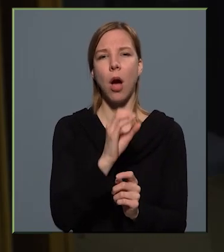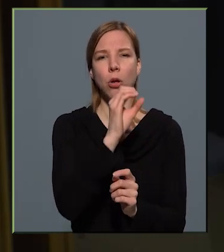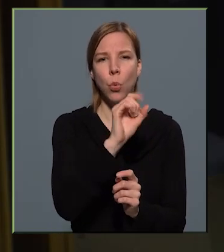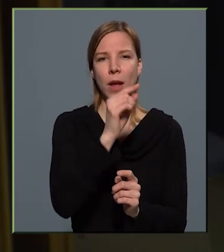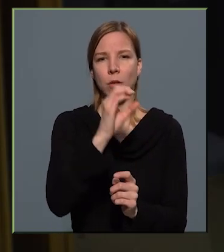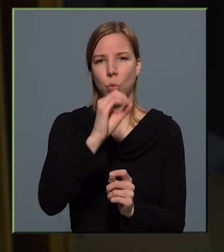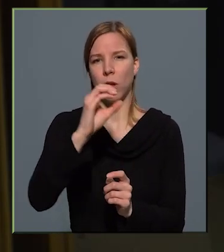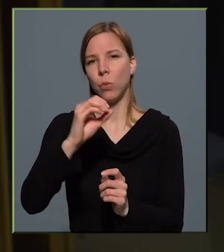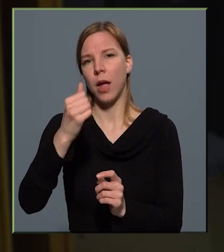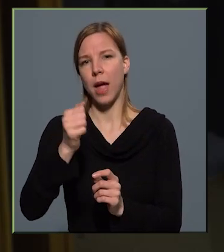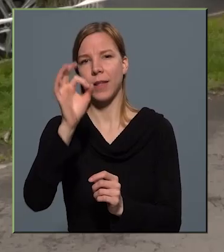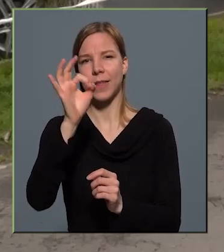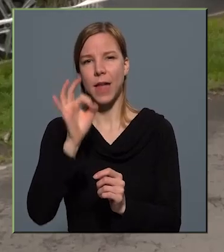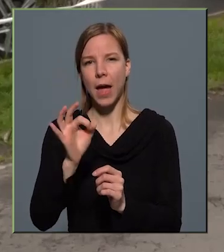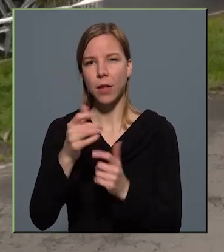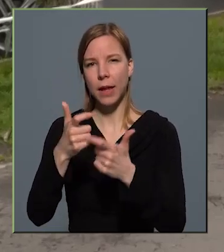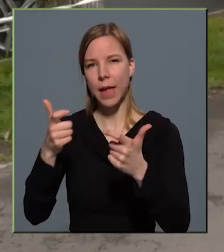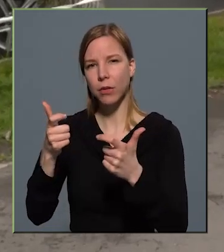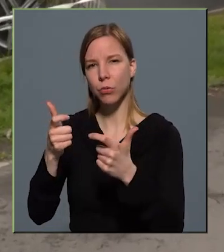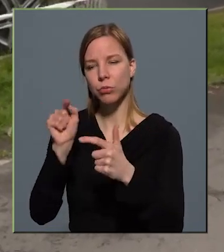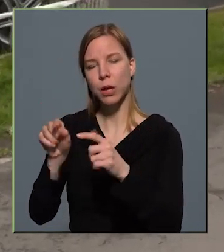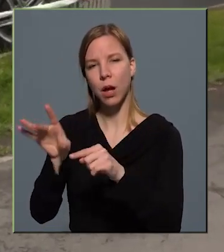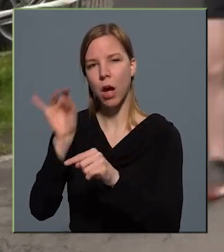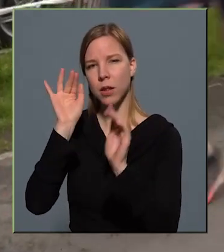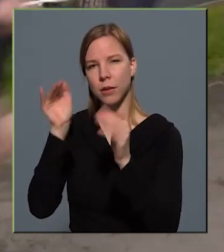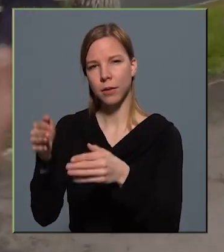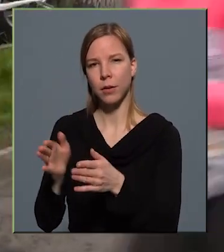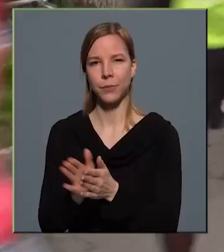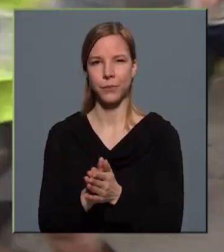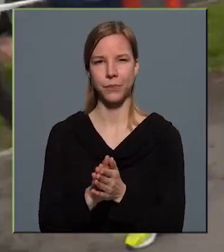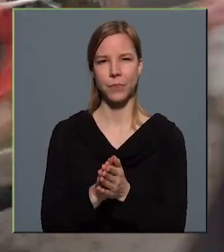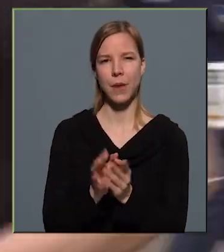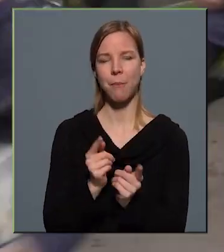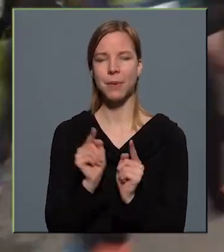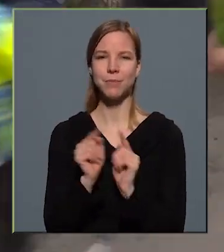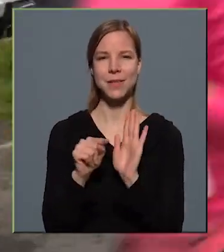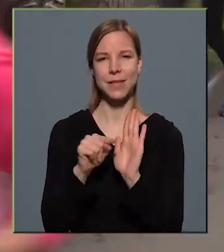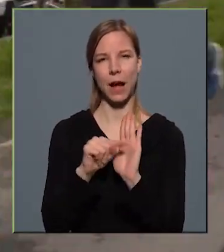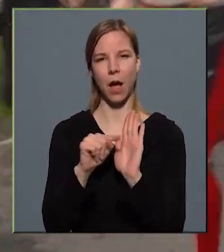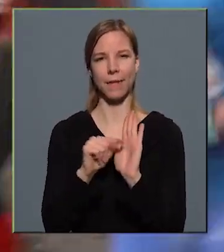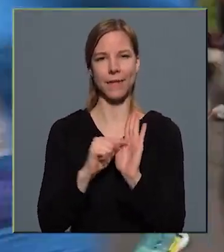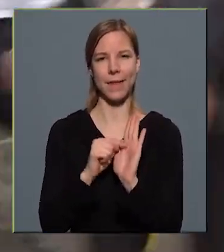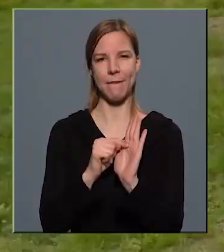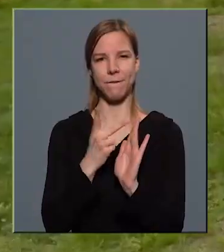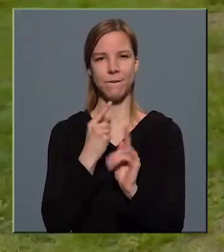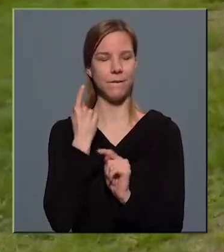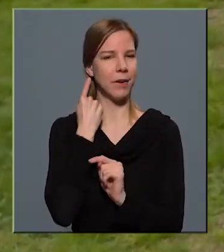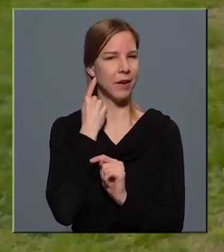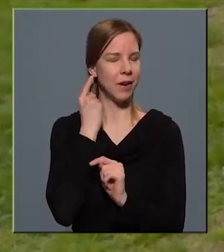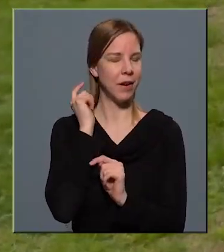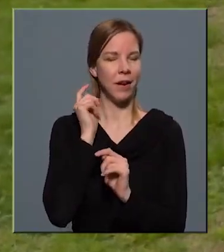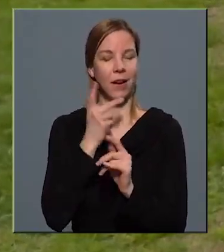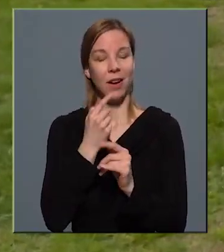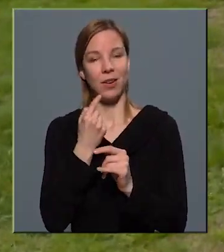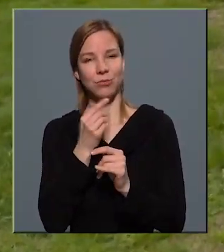0,0001% lehetőség irányába tekinteni. A kis ördöggel, aki azt mondja időnként, vagy